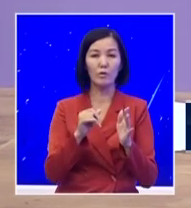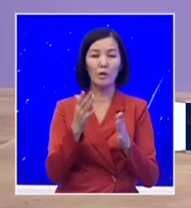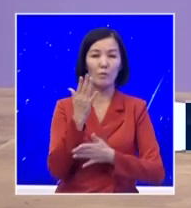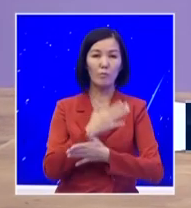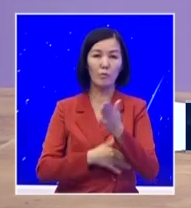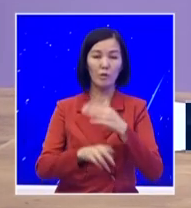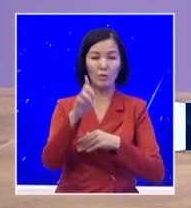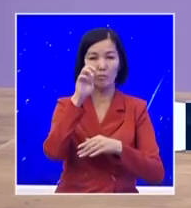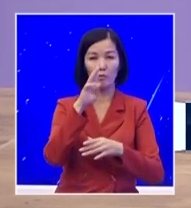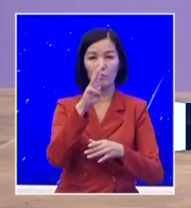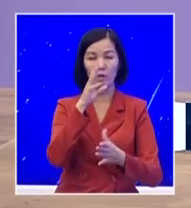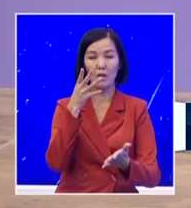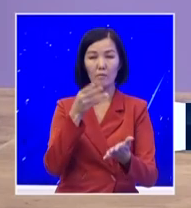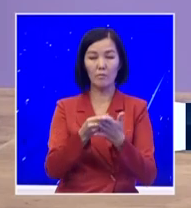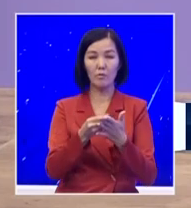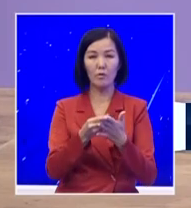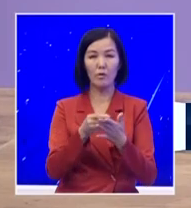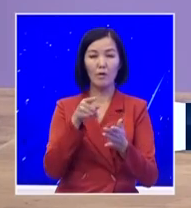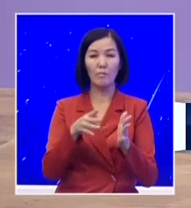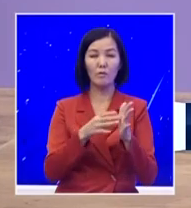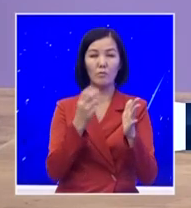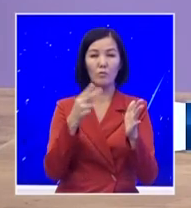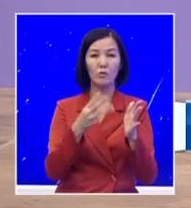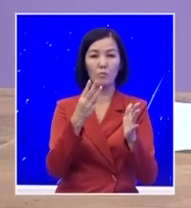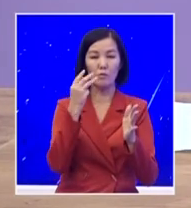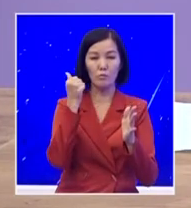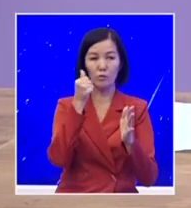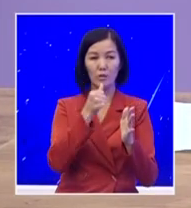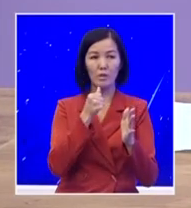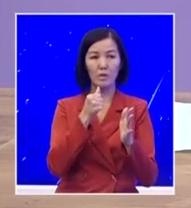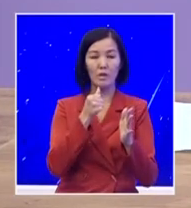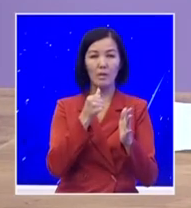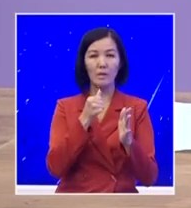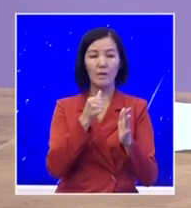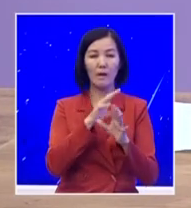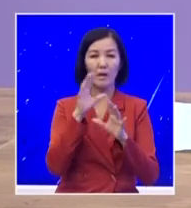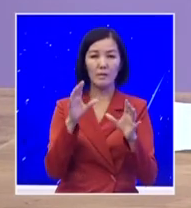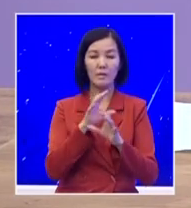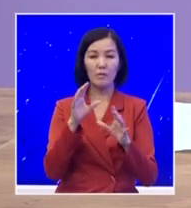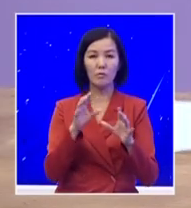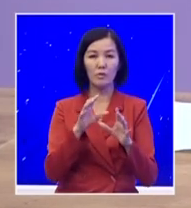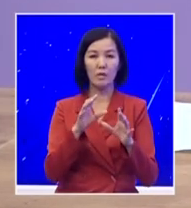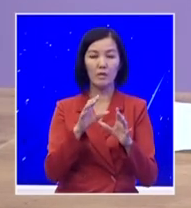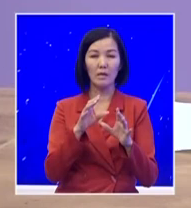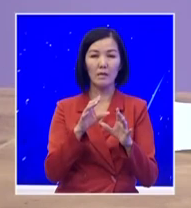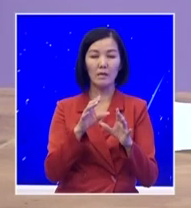мемлекеттік әлеуметтік жәрдемақы төлемі 1923, асыраушысынан айырылу жағдайы бойынша